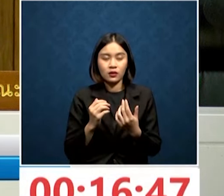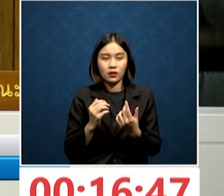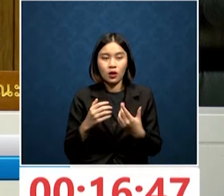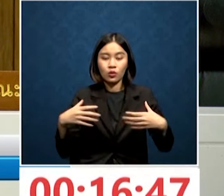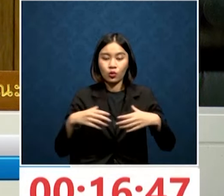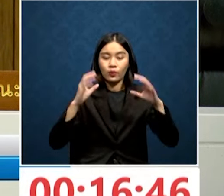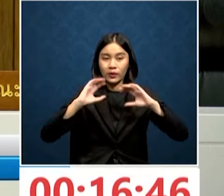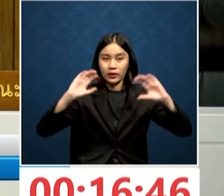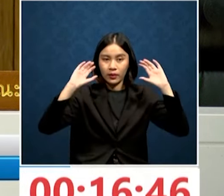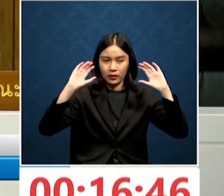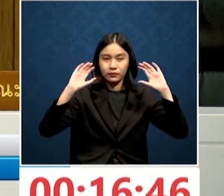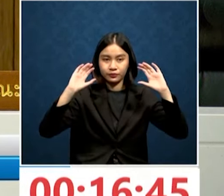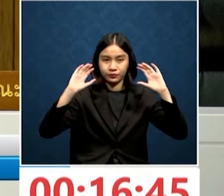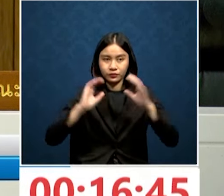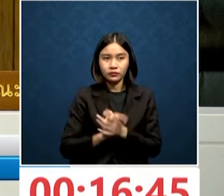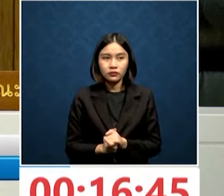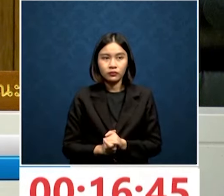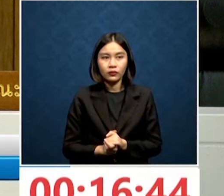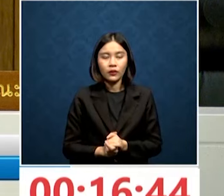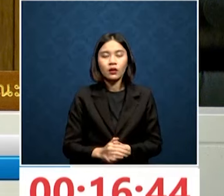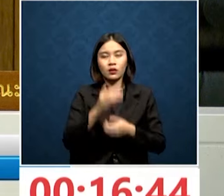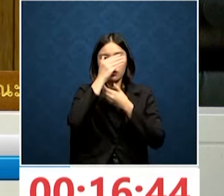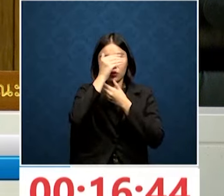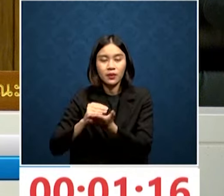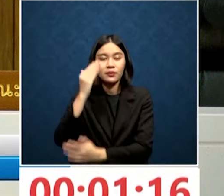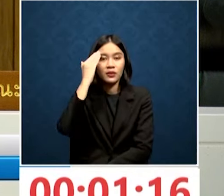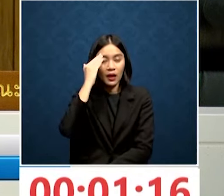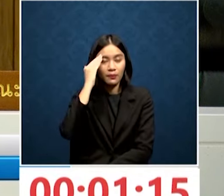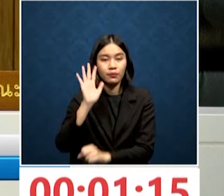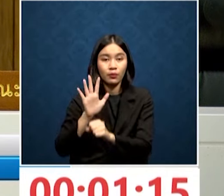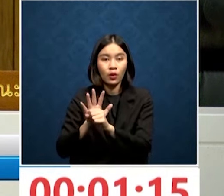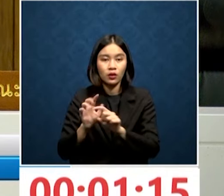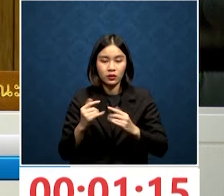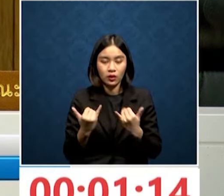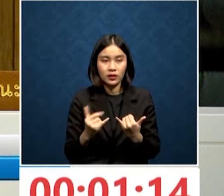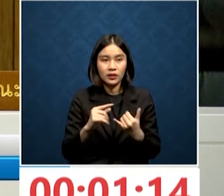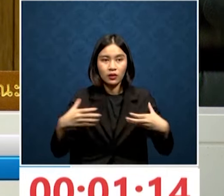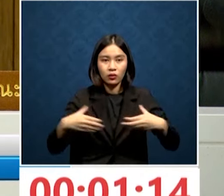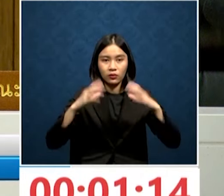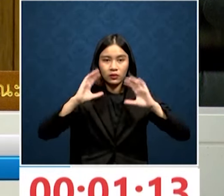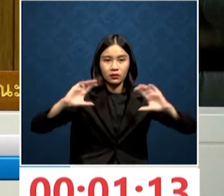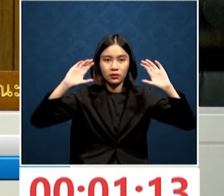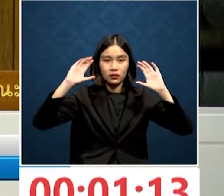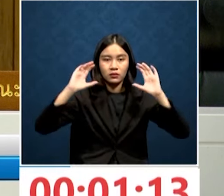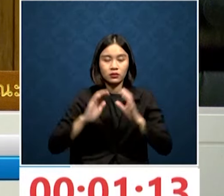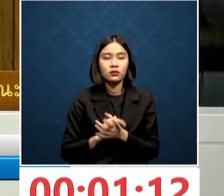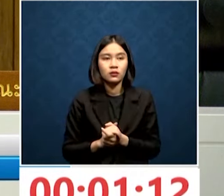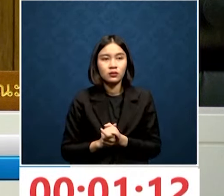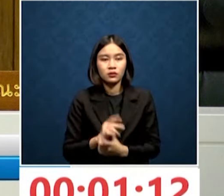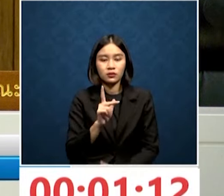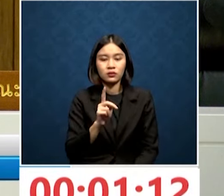ฐบาลเองก็ไม่ได้นั่งนิ่งนอนใจนะครับในขณะนี้ก็รัฐบาลนะครับก็